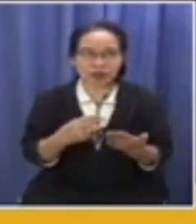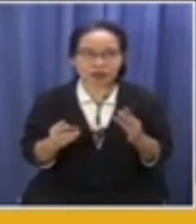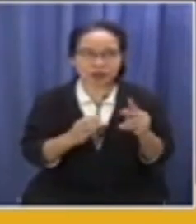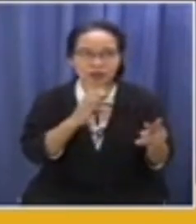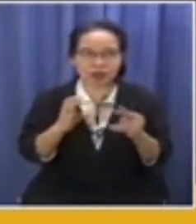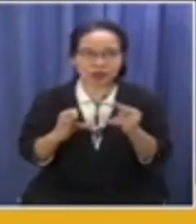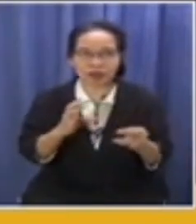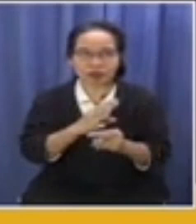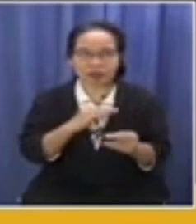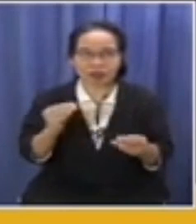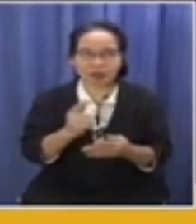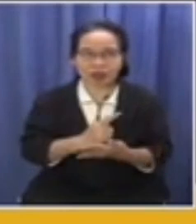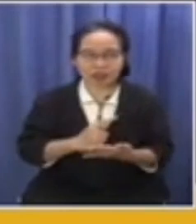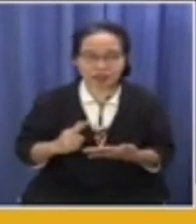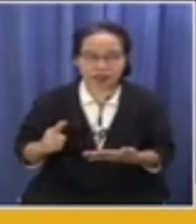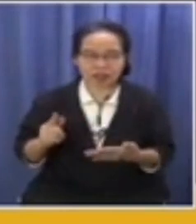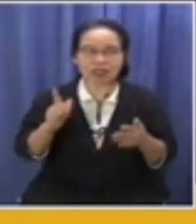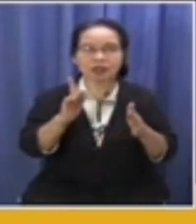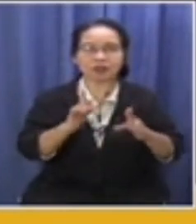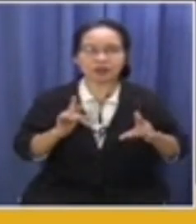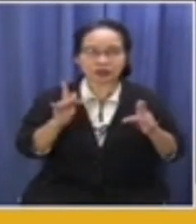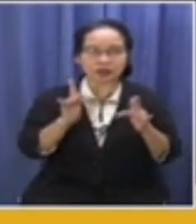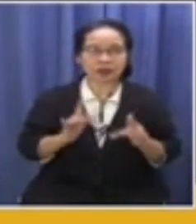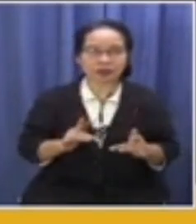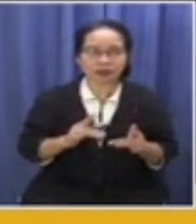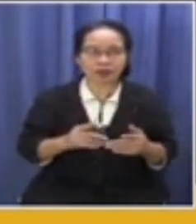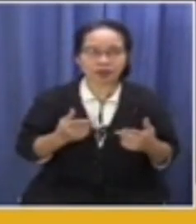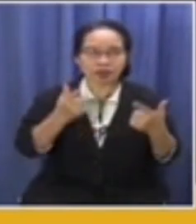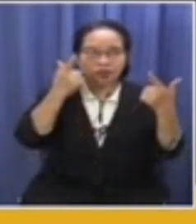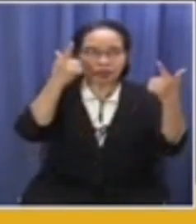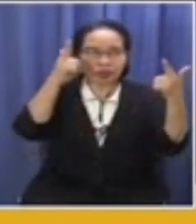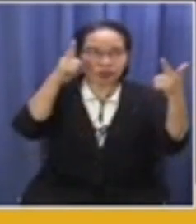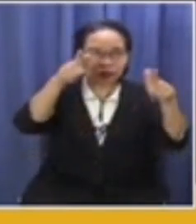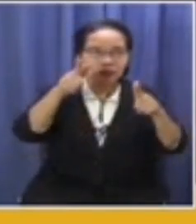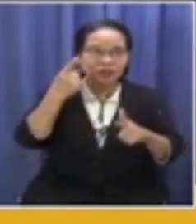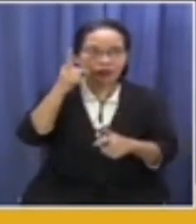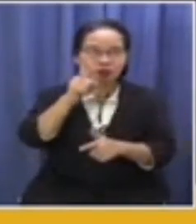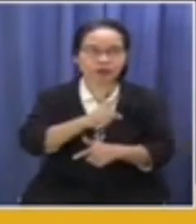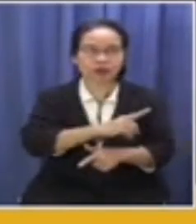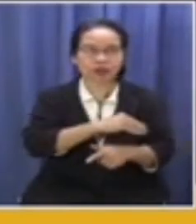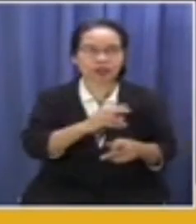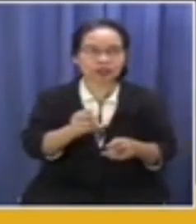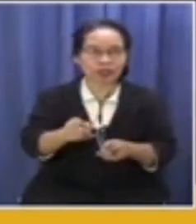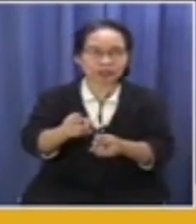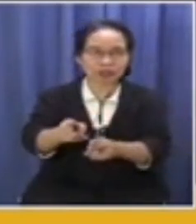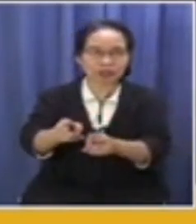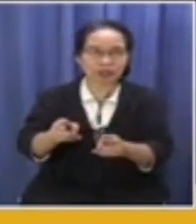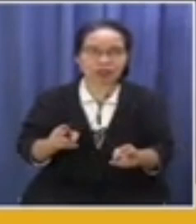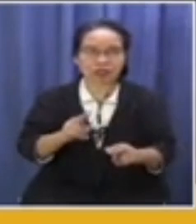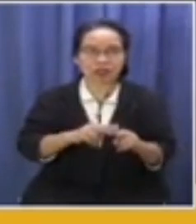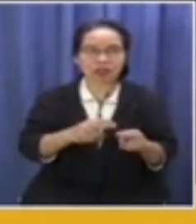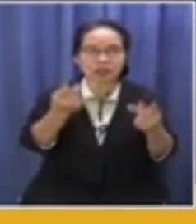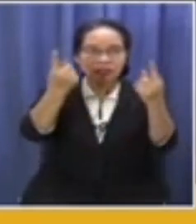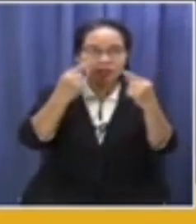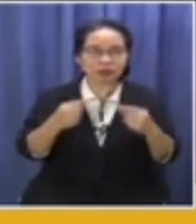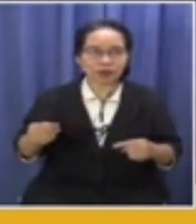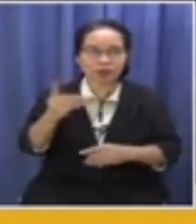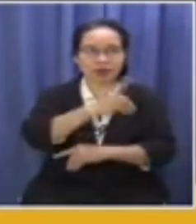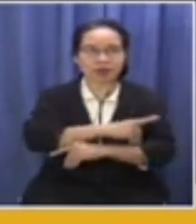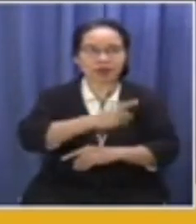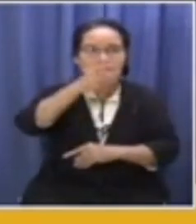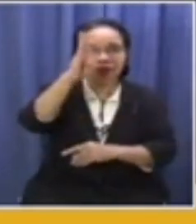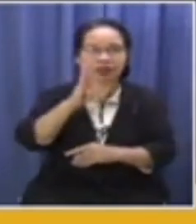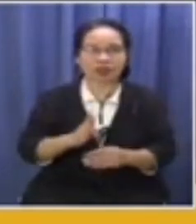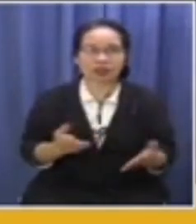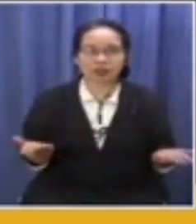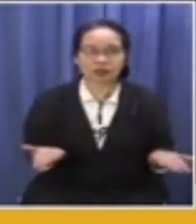pamumuhay at pagkamaawain na ating hinihintay at pinakan nasa ang pagdating ng kaarawan ng